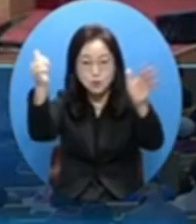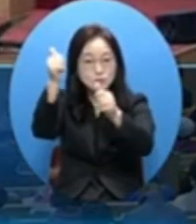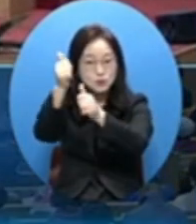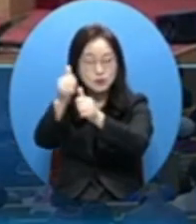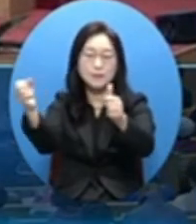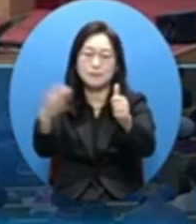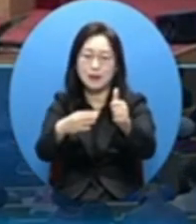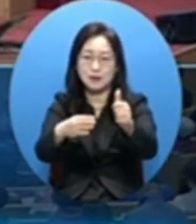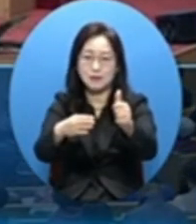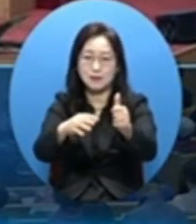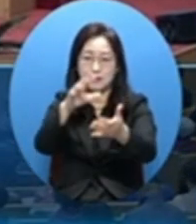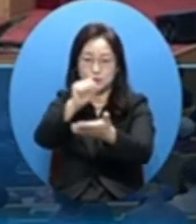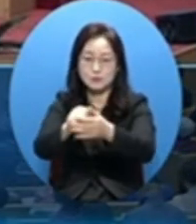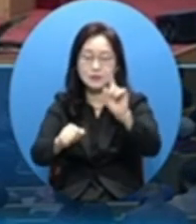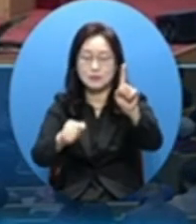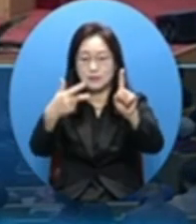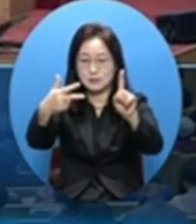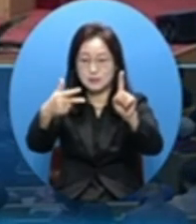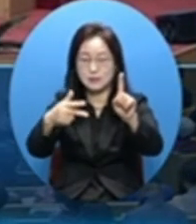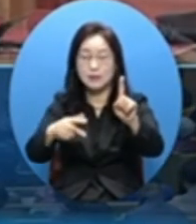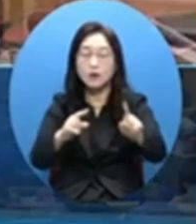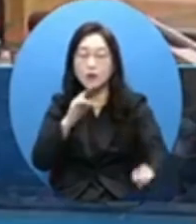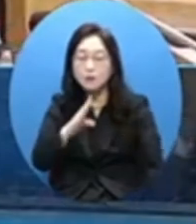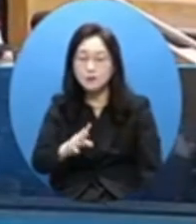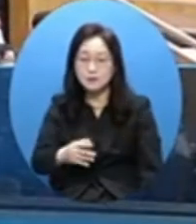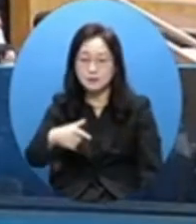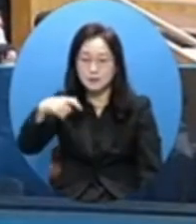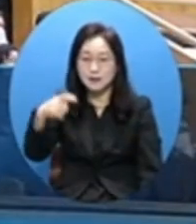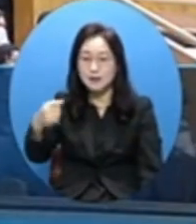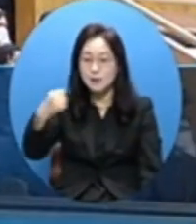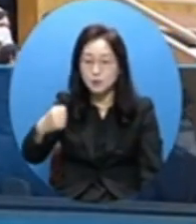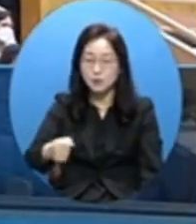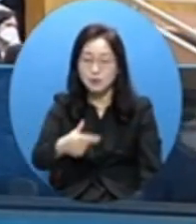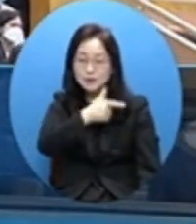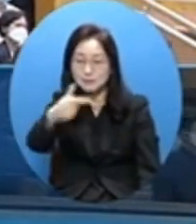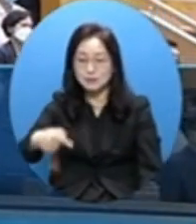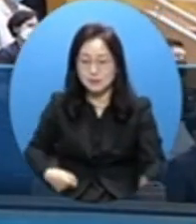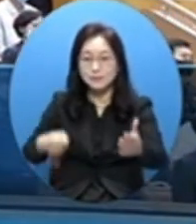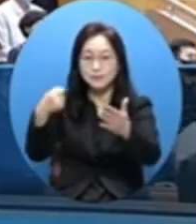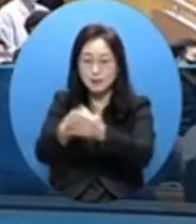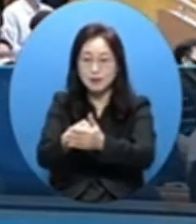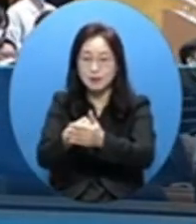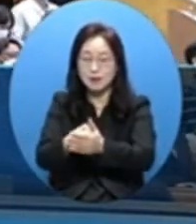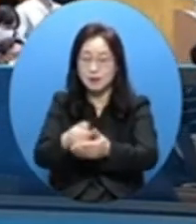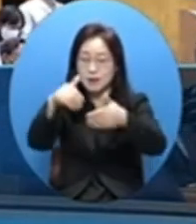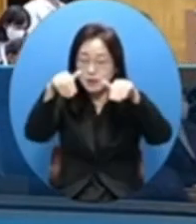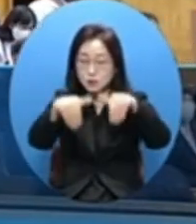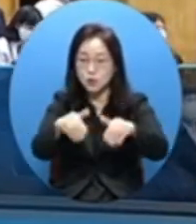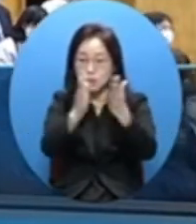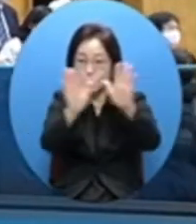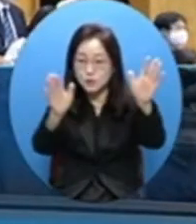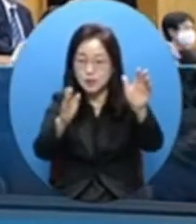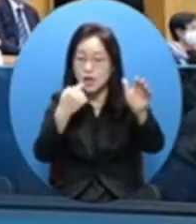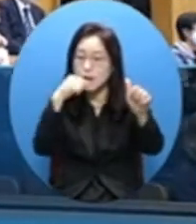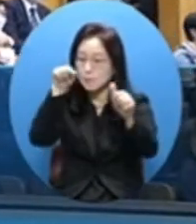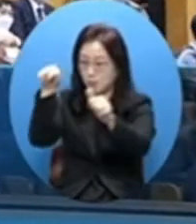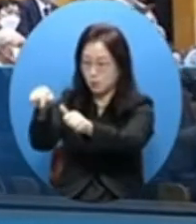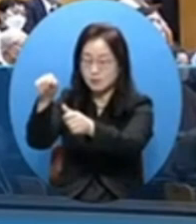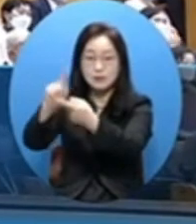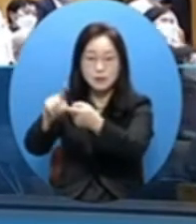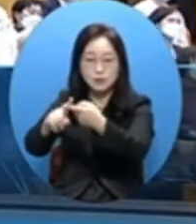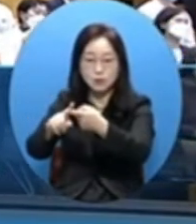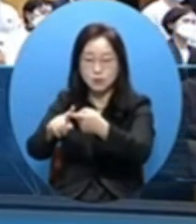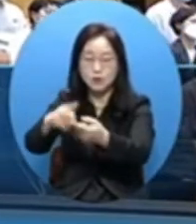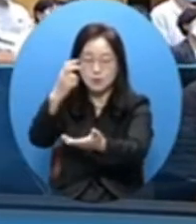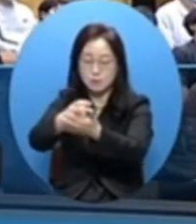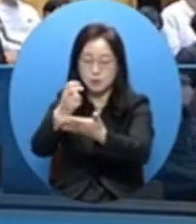여호수아서 1장 7절 8절입니다. 오직 강하고 극히 담대하여 나의 종 모세가 내게 명령한 그 율법을 다 지켜